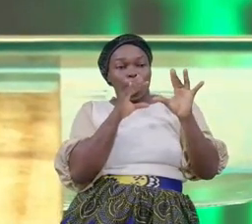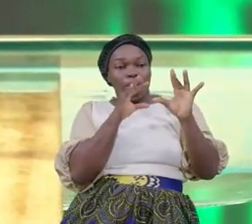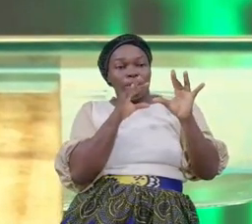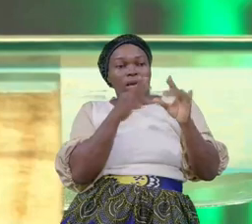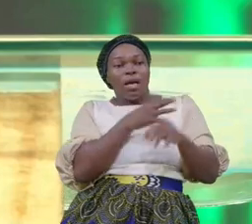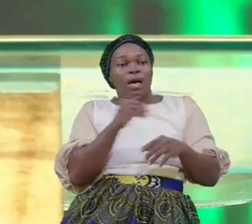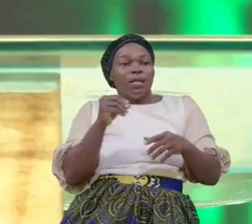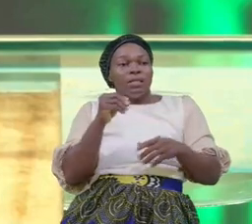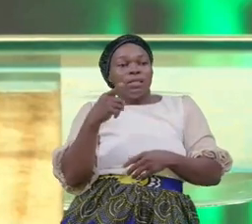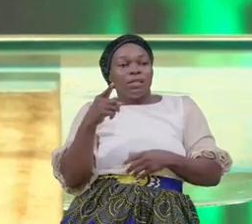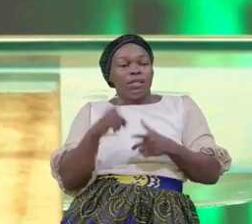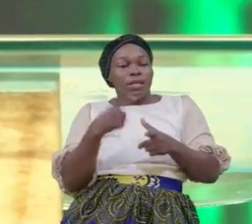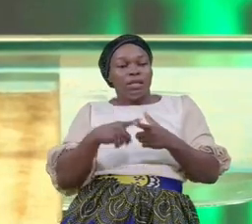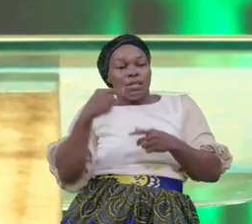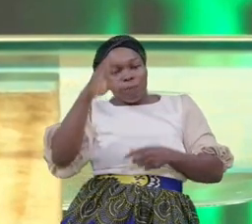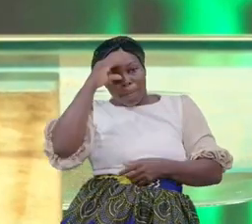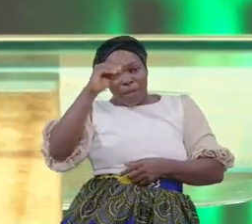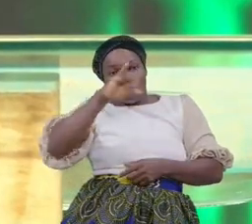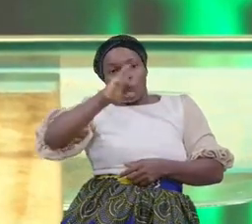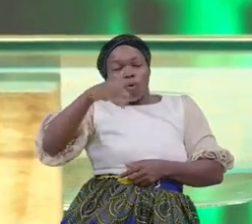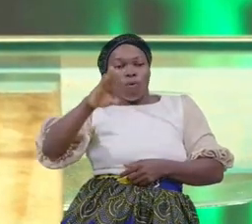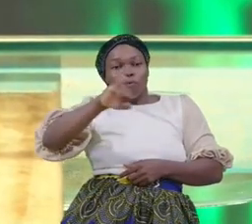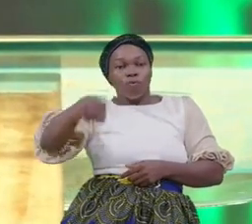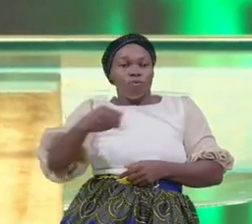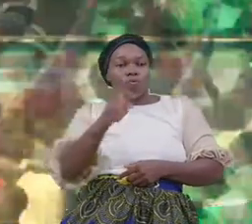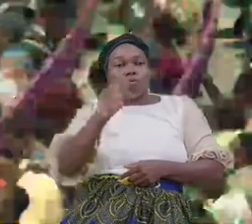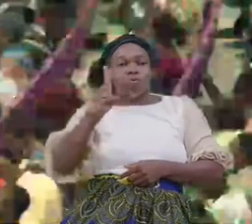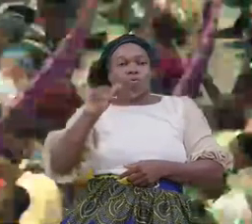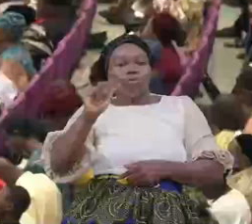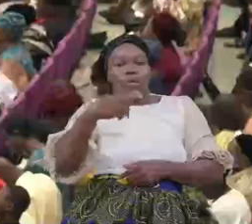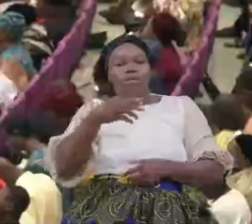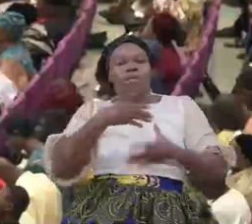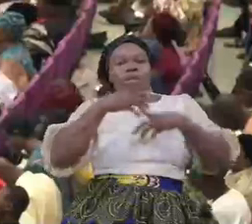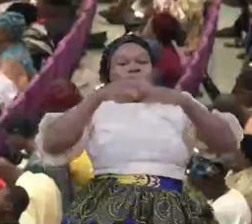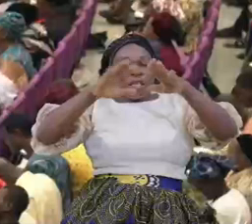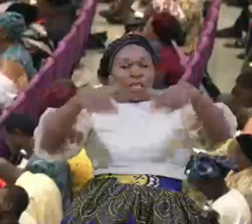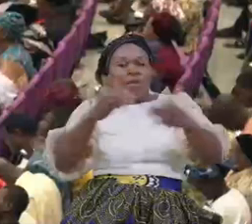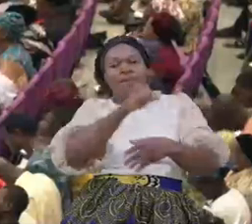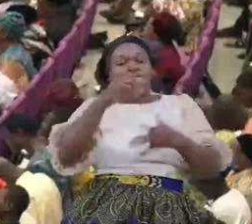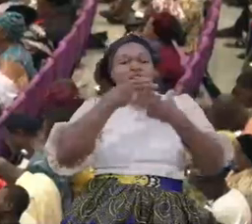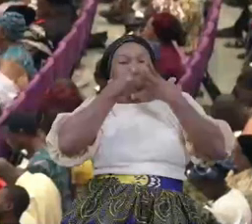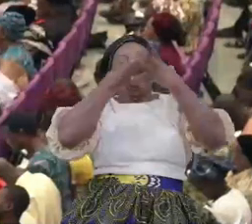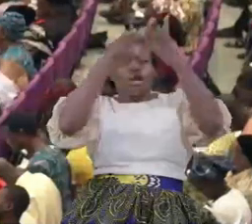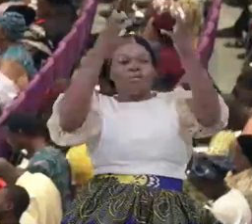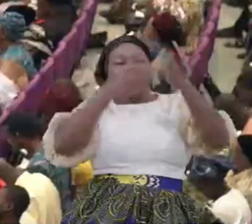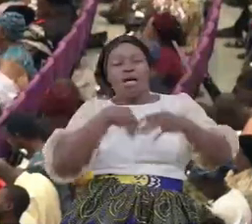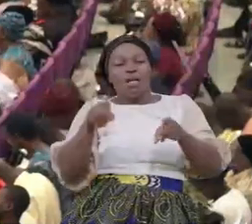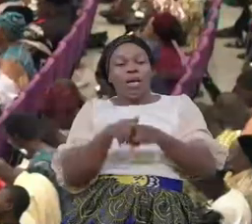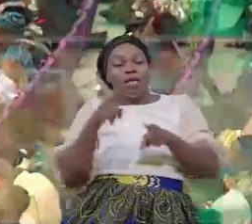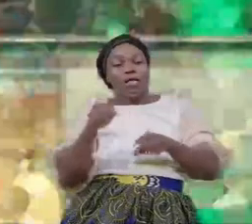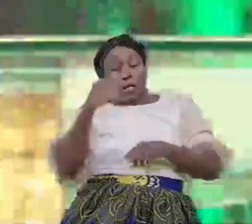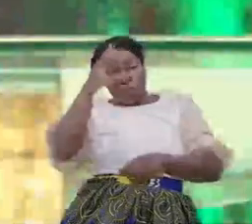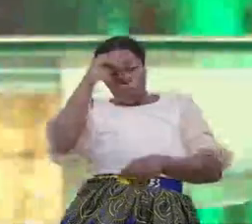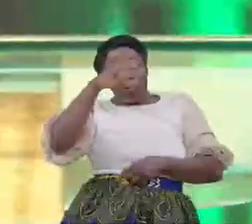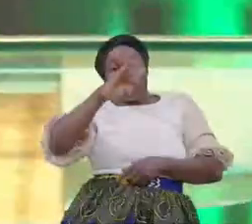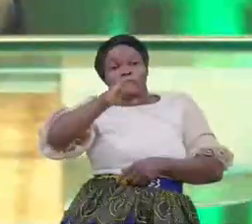Les hommes de Juda poussaient quoi? Un cri de guerre. Et au